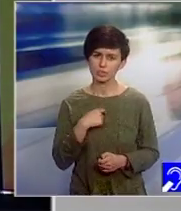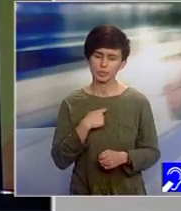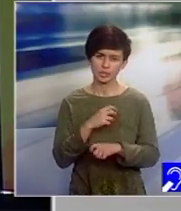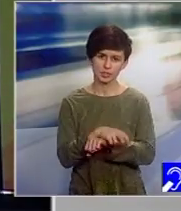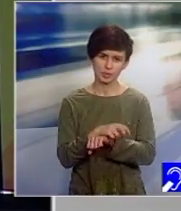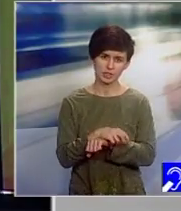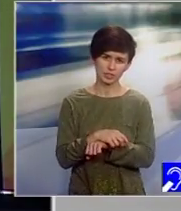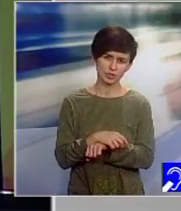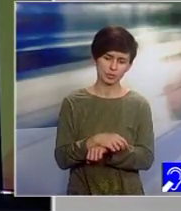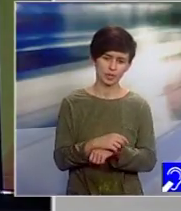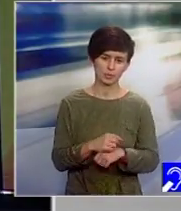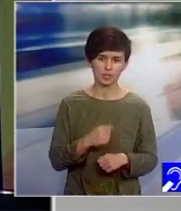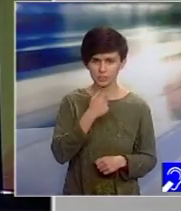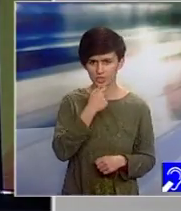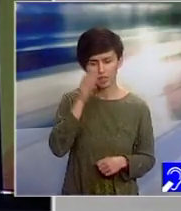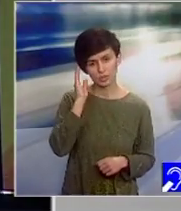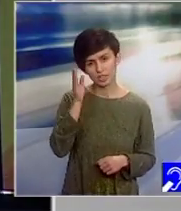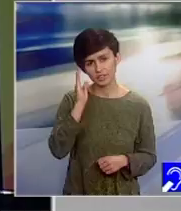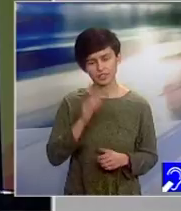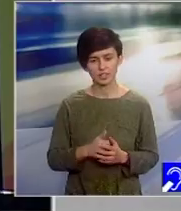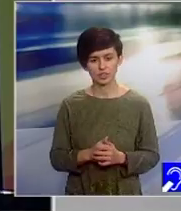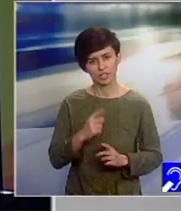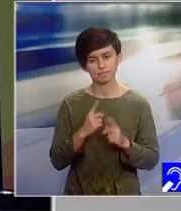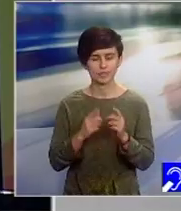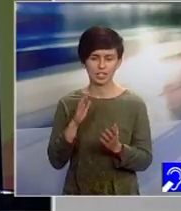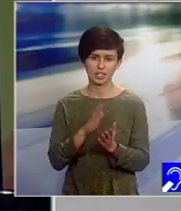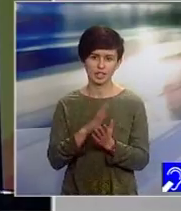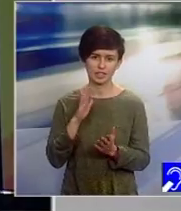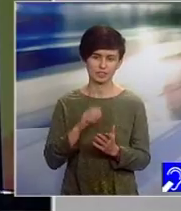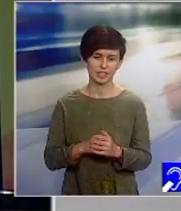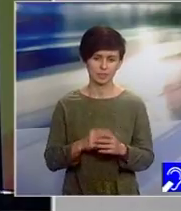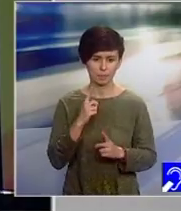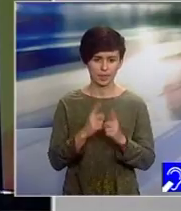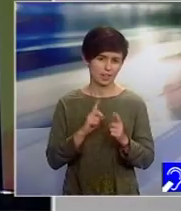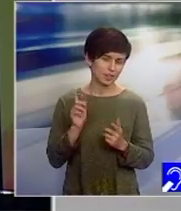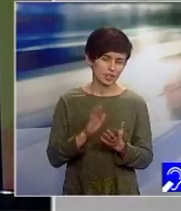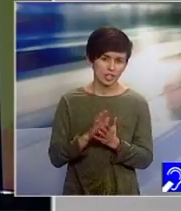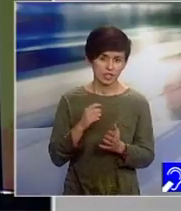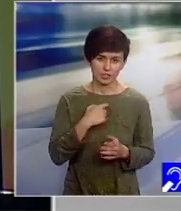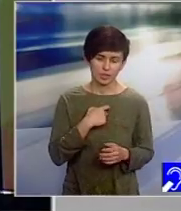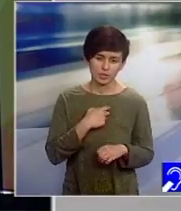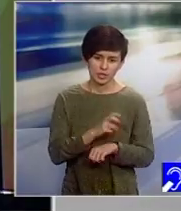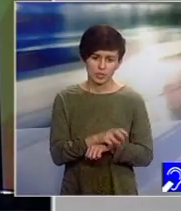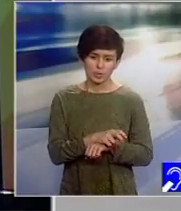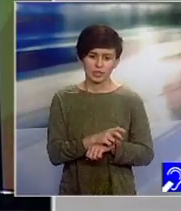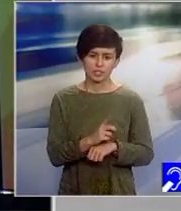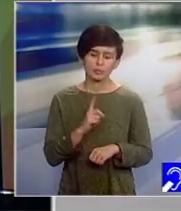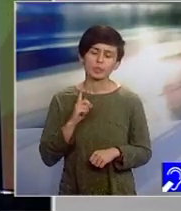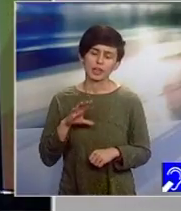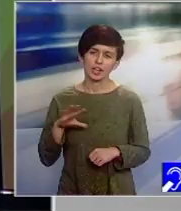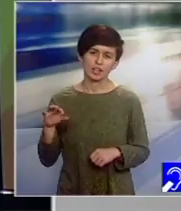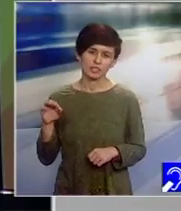permite regulamentul să participăm, mai ales dacă ne-am calificat. Dacă nu ne calificam, atunci puteam să participăm, dar